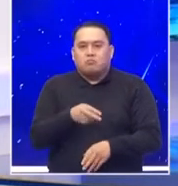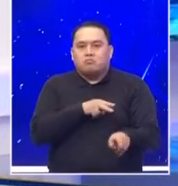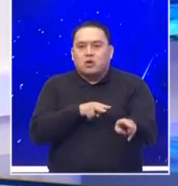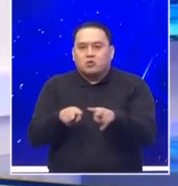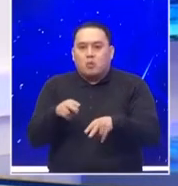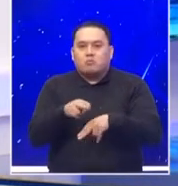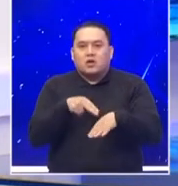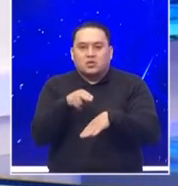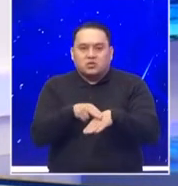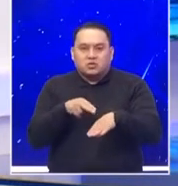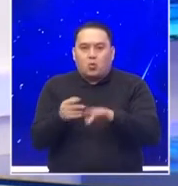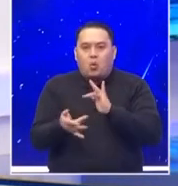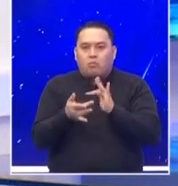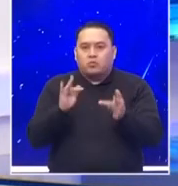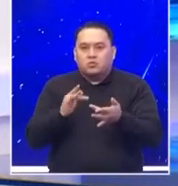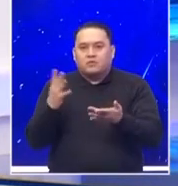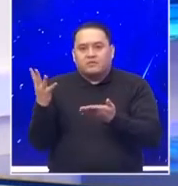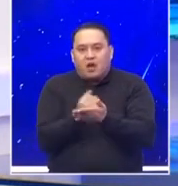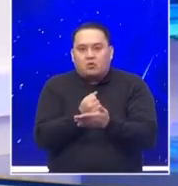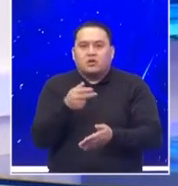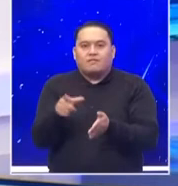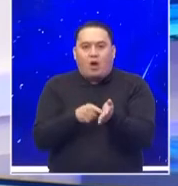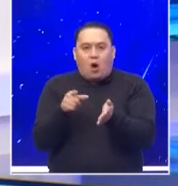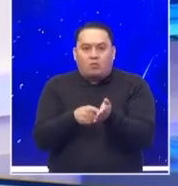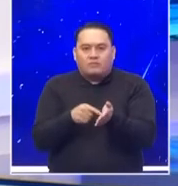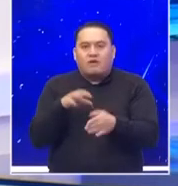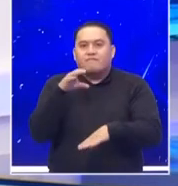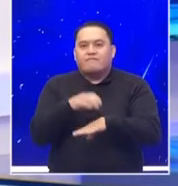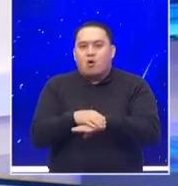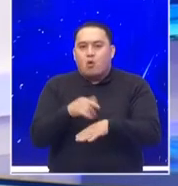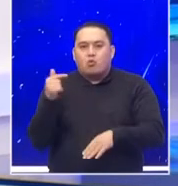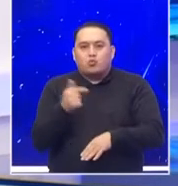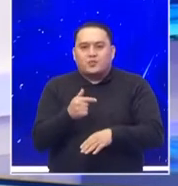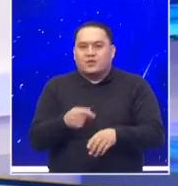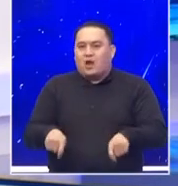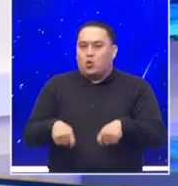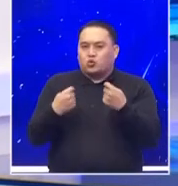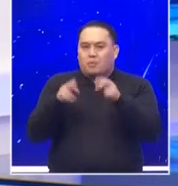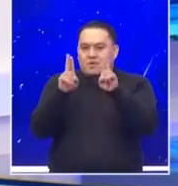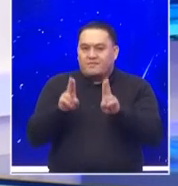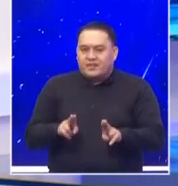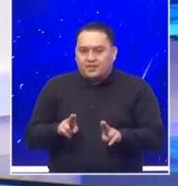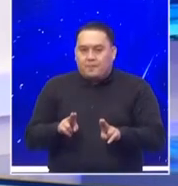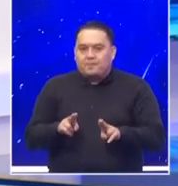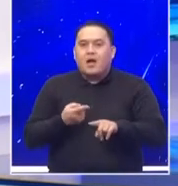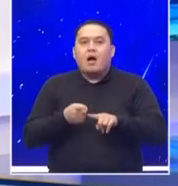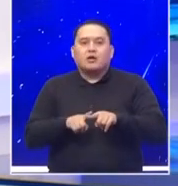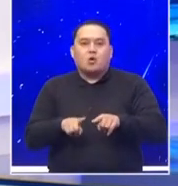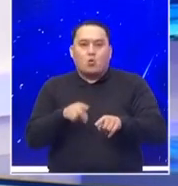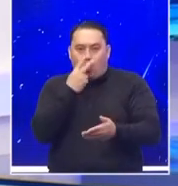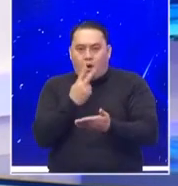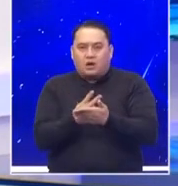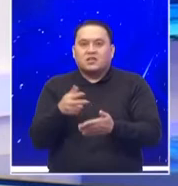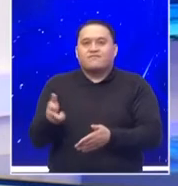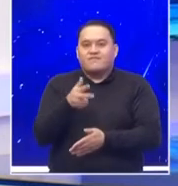мониторинге социальной сети обнаружили видеозапись на которой выявлен факт грубого нарушения правил дорожного движения на основании указа